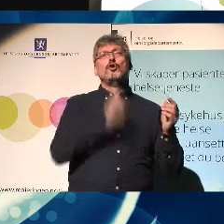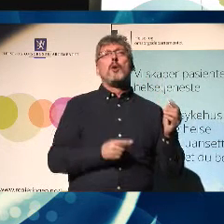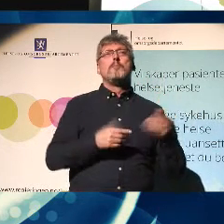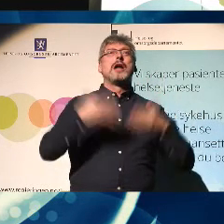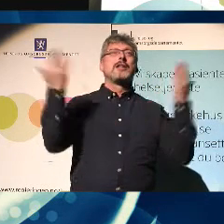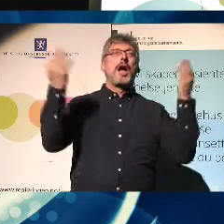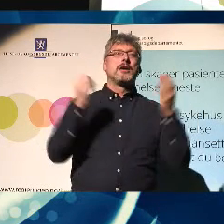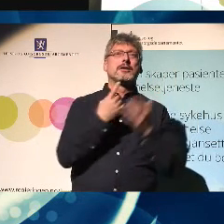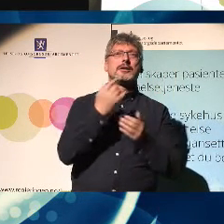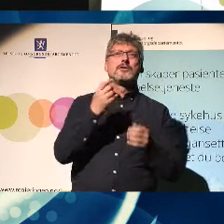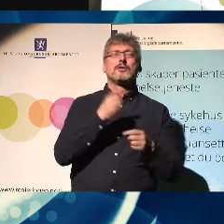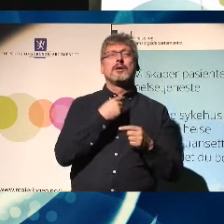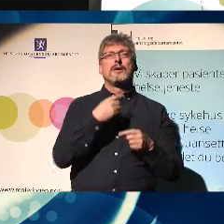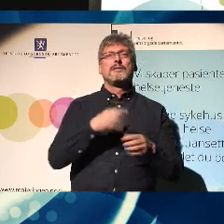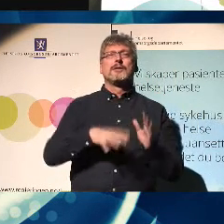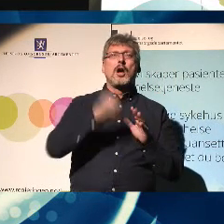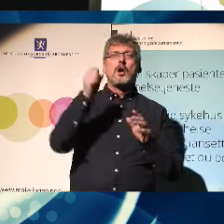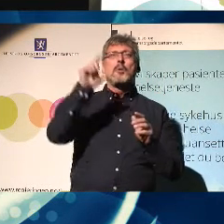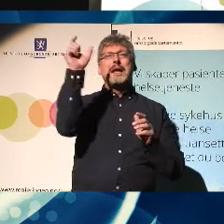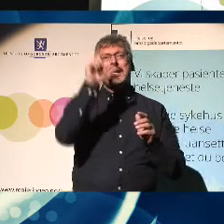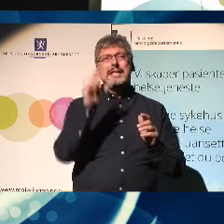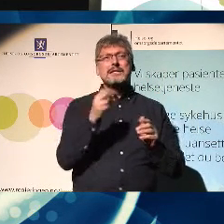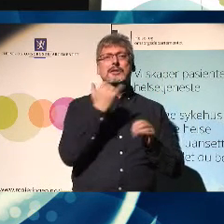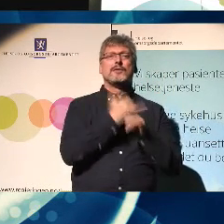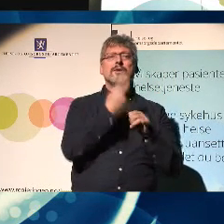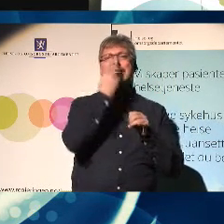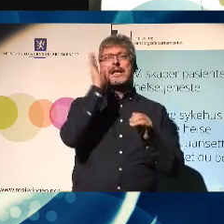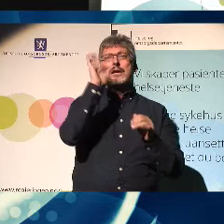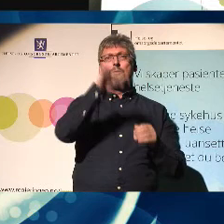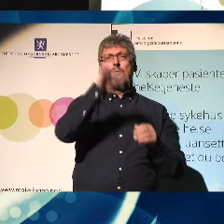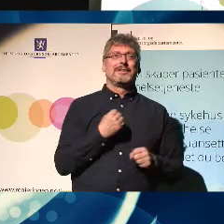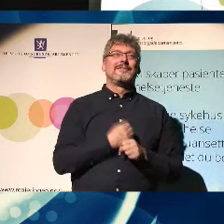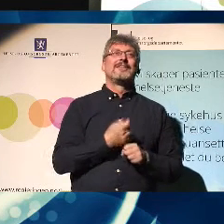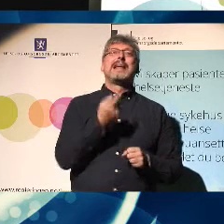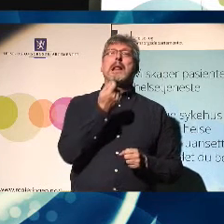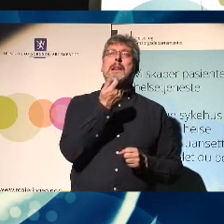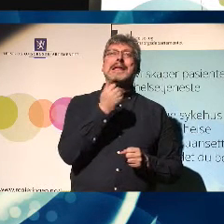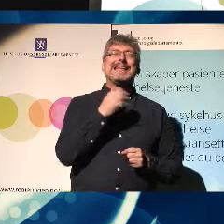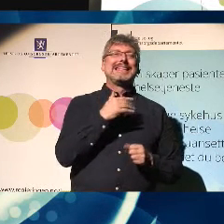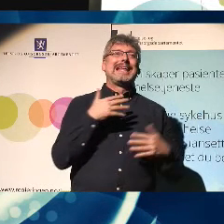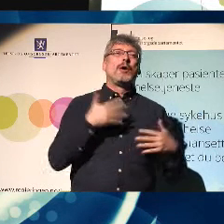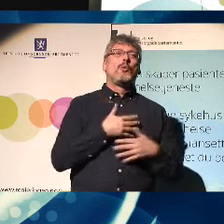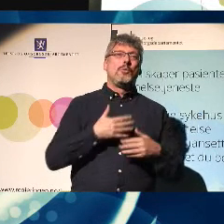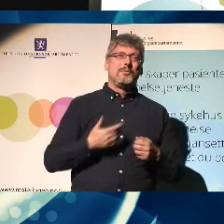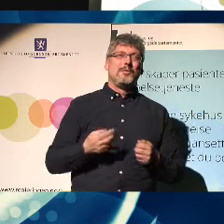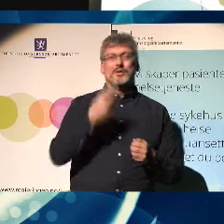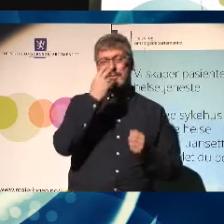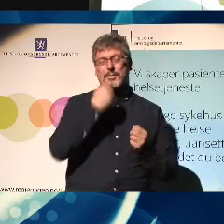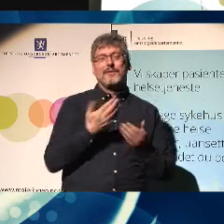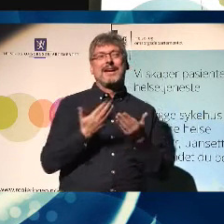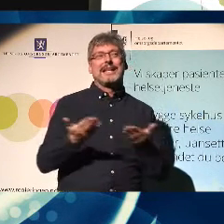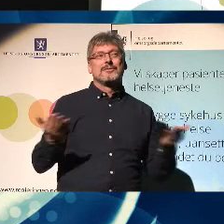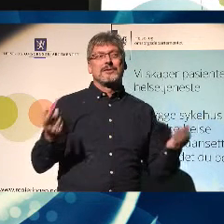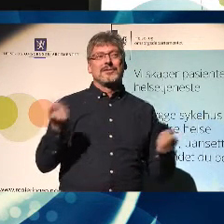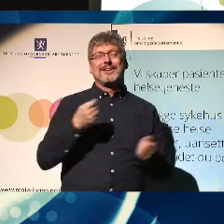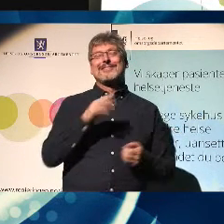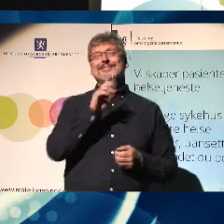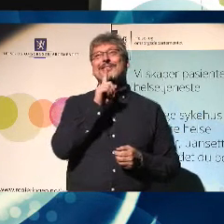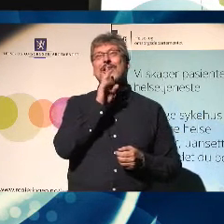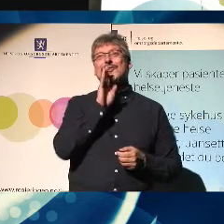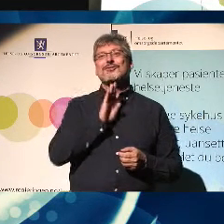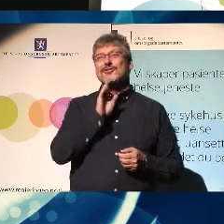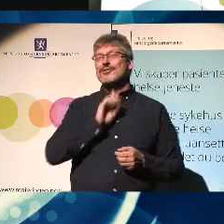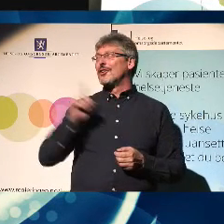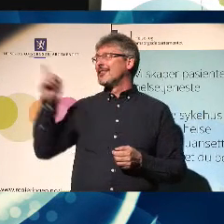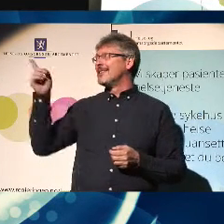risiko og hvordan ser dette ut og sånn. Og det faktisk lite humor, så jeg prøver å introdusere noe av det. Og jeg synes denne veldig søt,